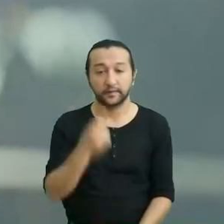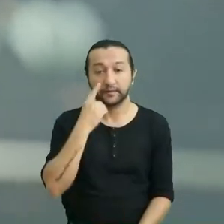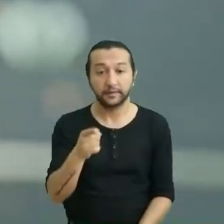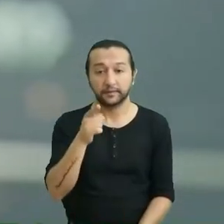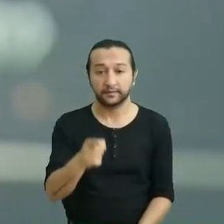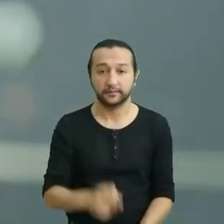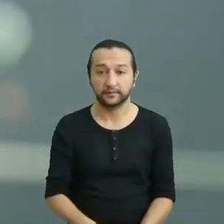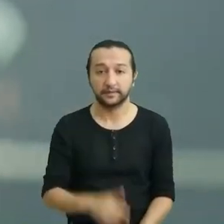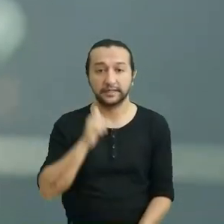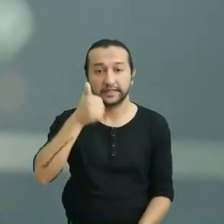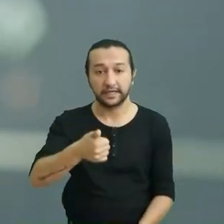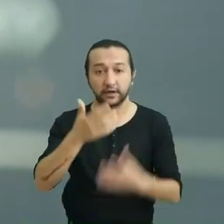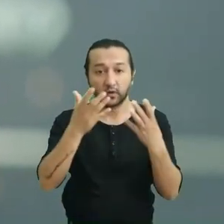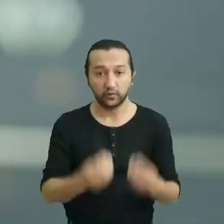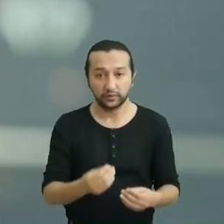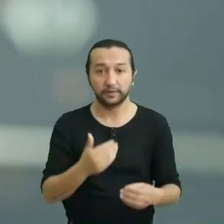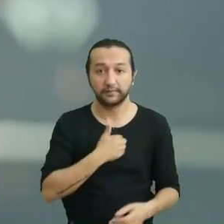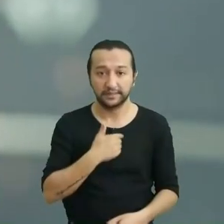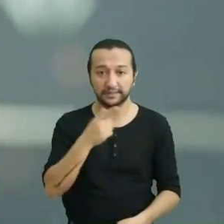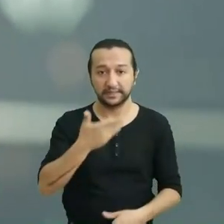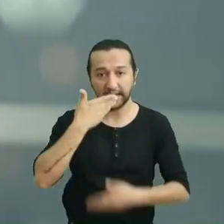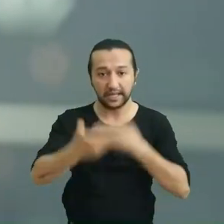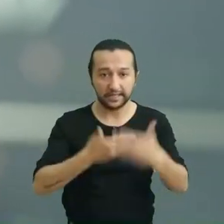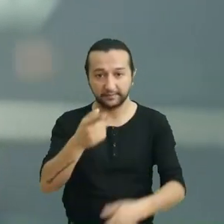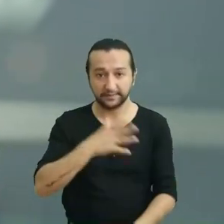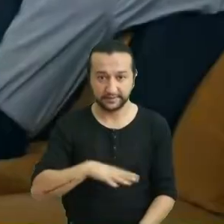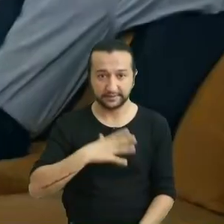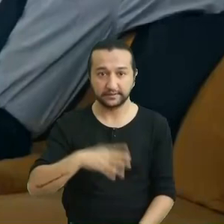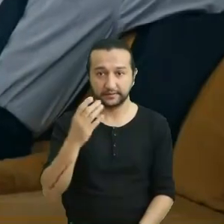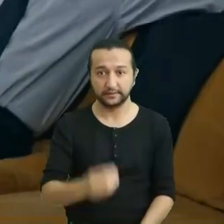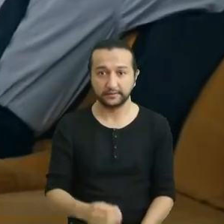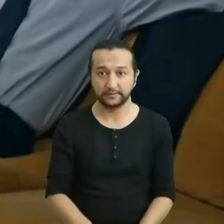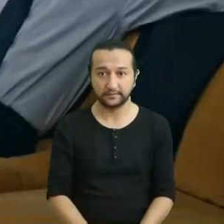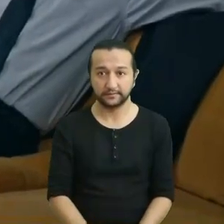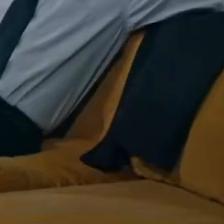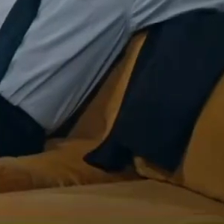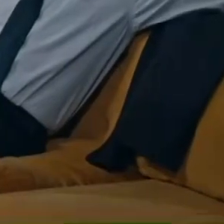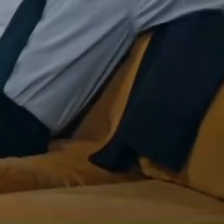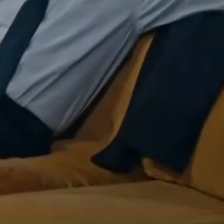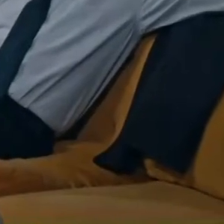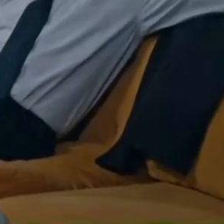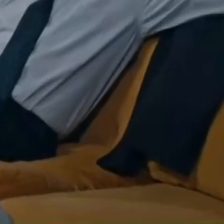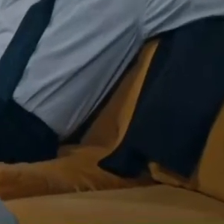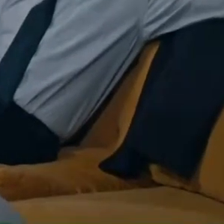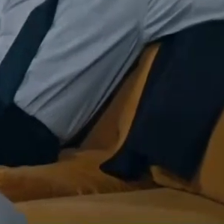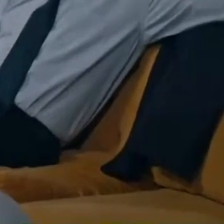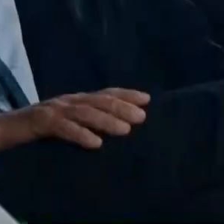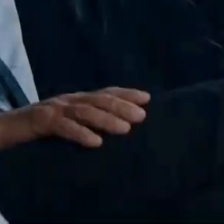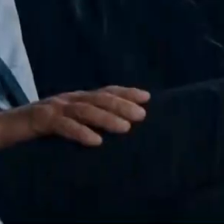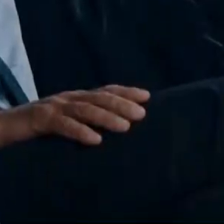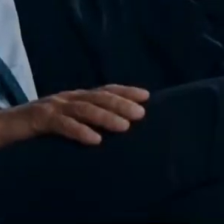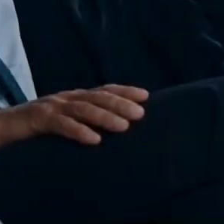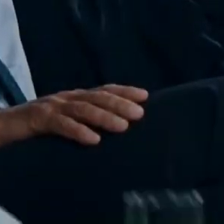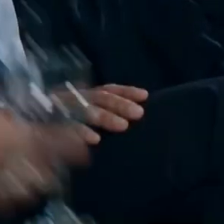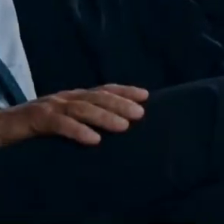Bakın, yarın olacakları ben size anlatayım isterseniz. Garson gelip masadaki boş kadehi aldı.